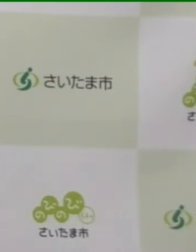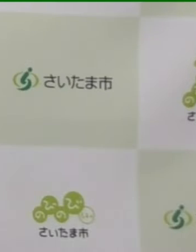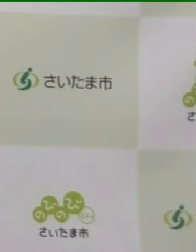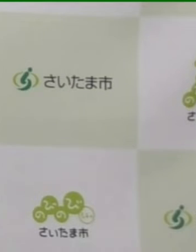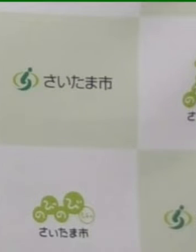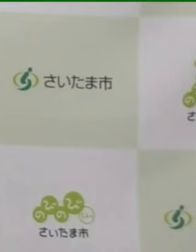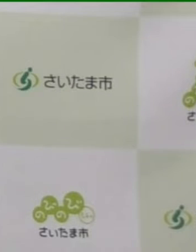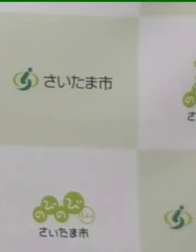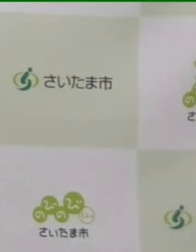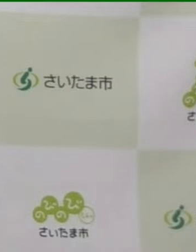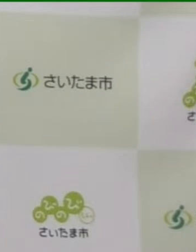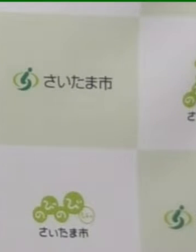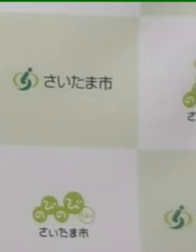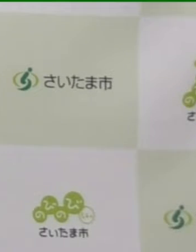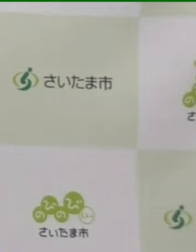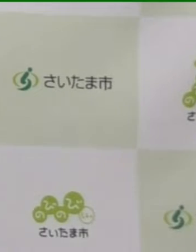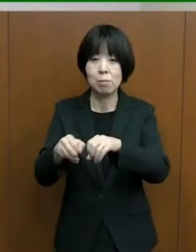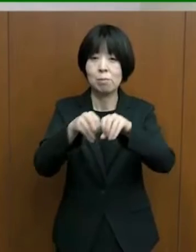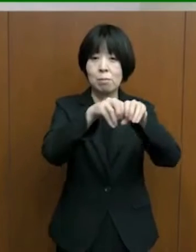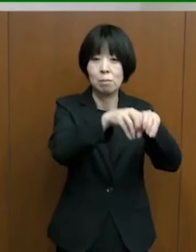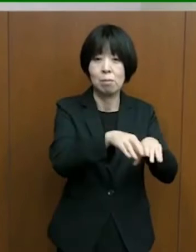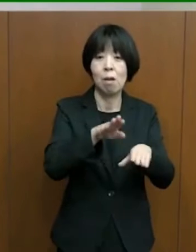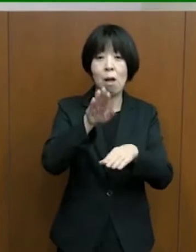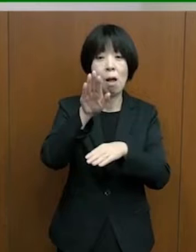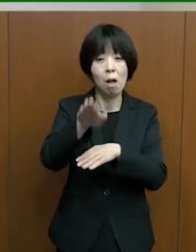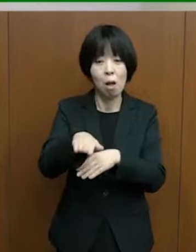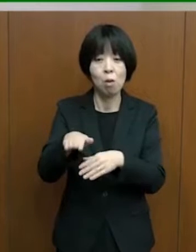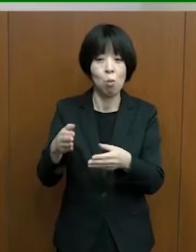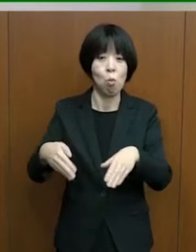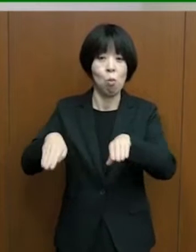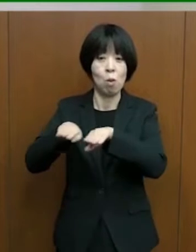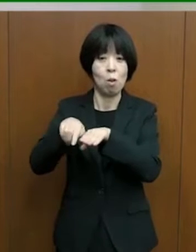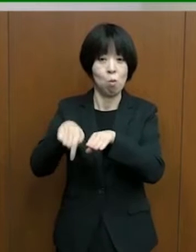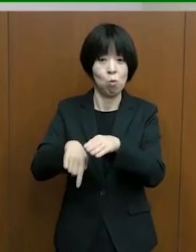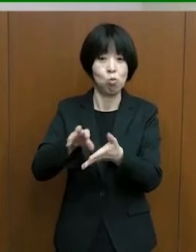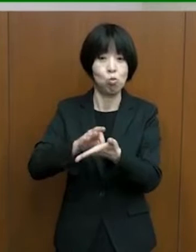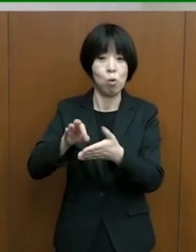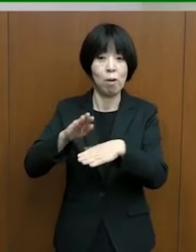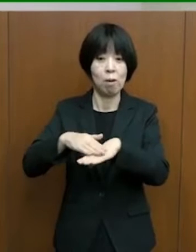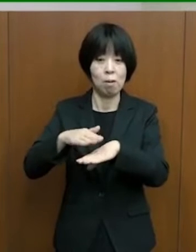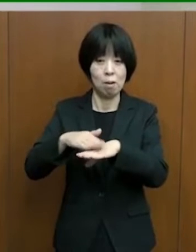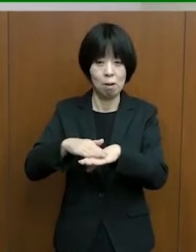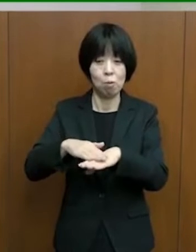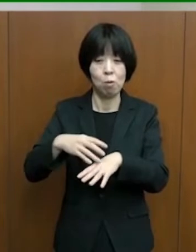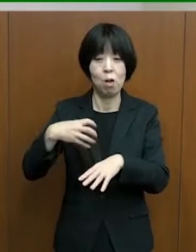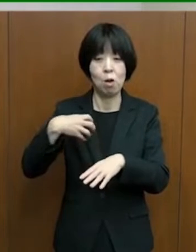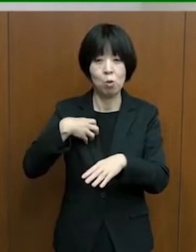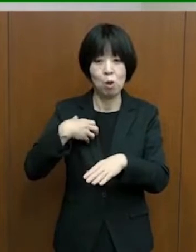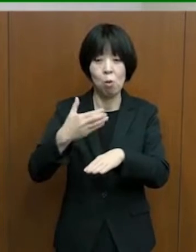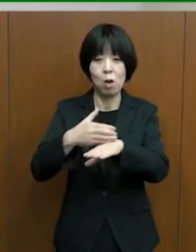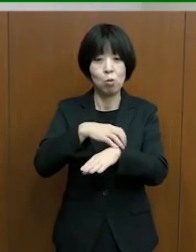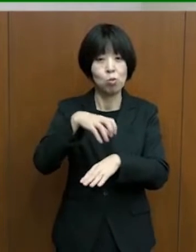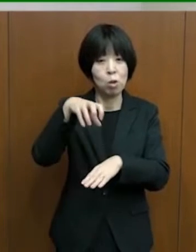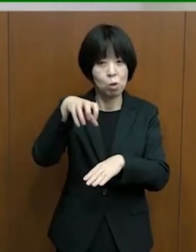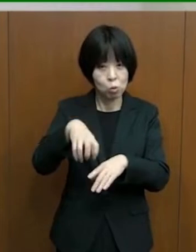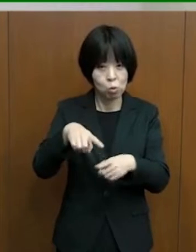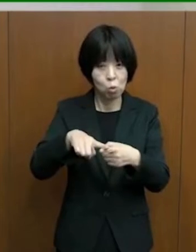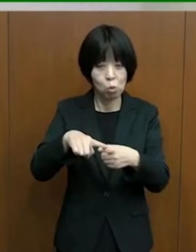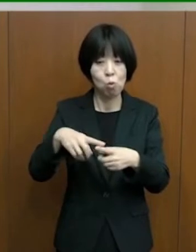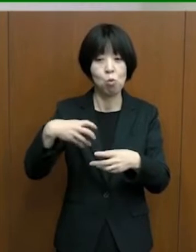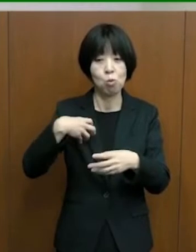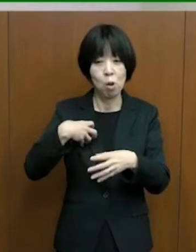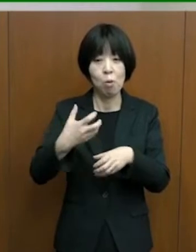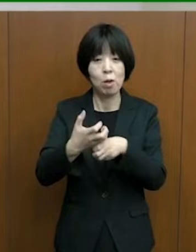現庁舎地のあり方については、最も身近な市民サービスの拠点である浦和区役所